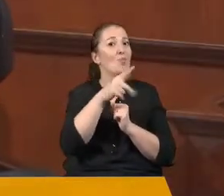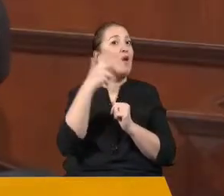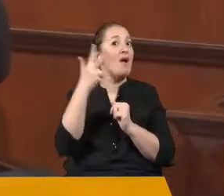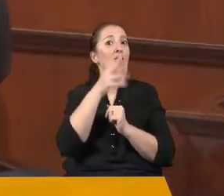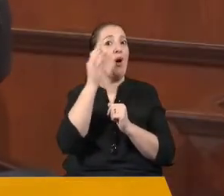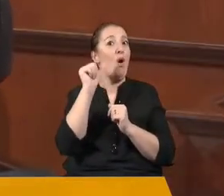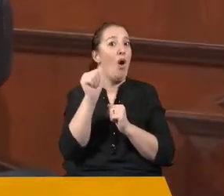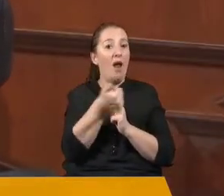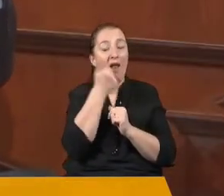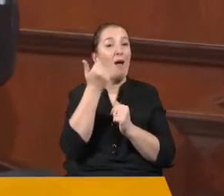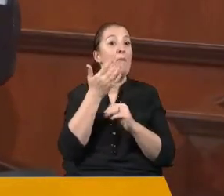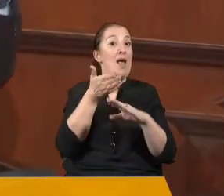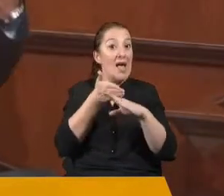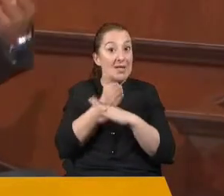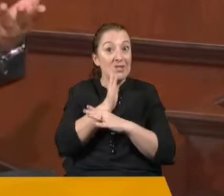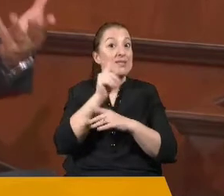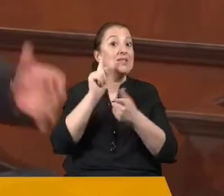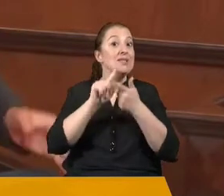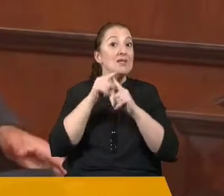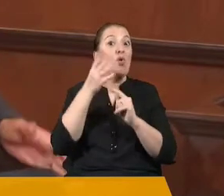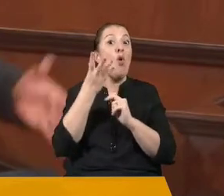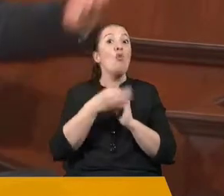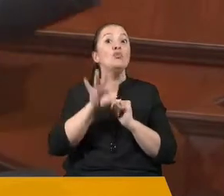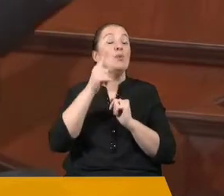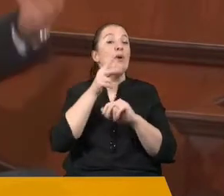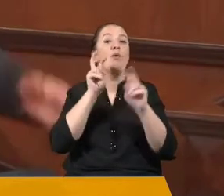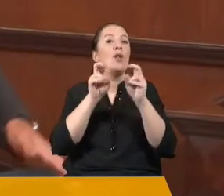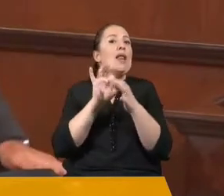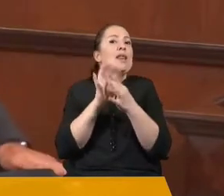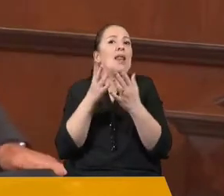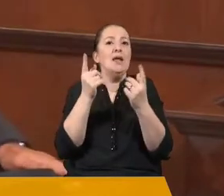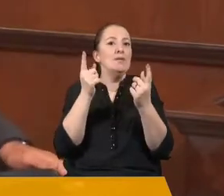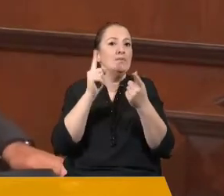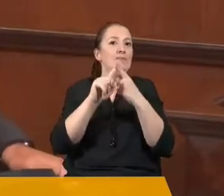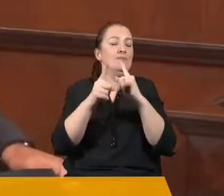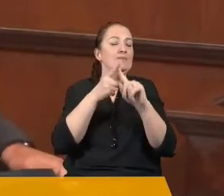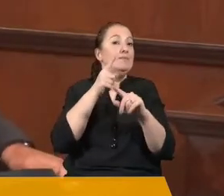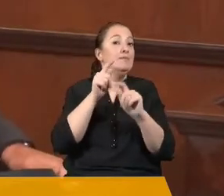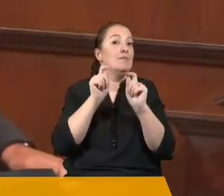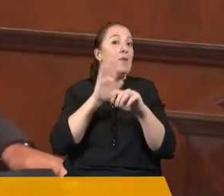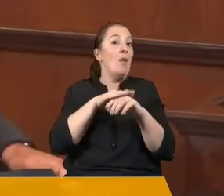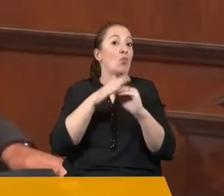bakın esasında siyaset olmayacak bir konuyu niye siyaset yaptırıyorsunuz bize?